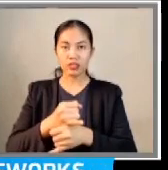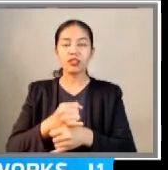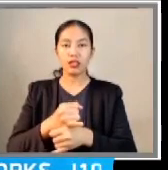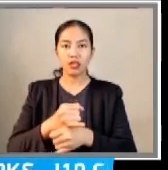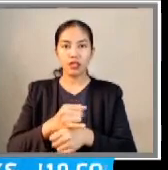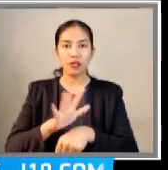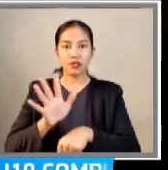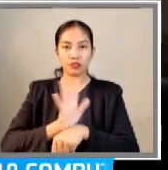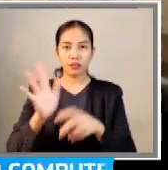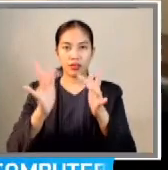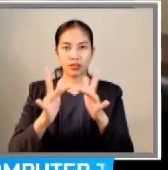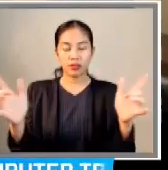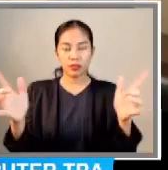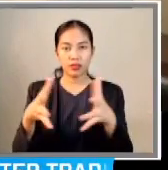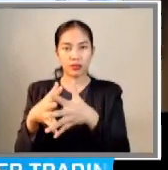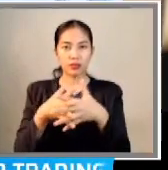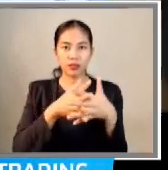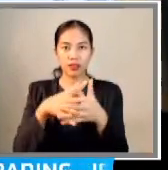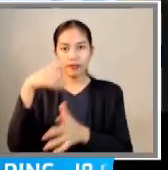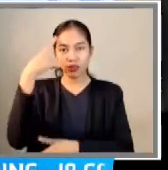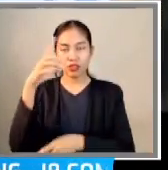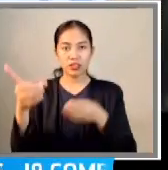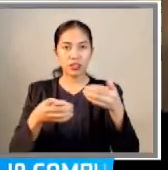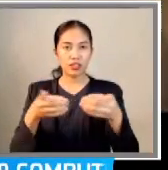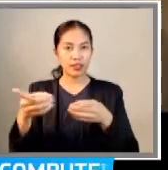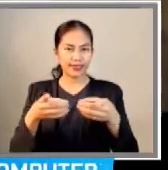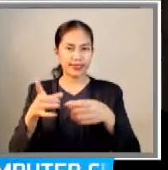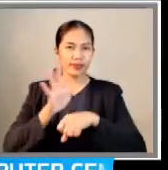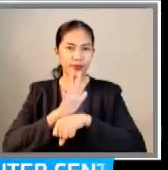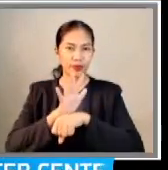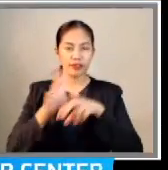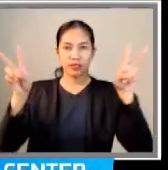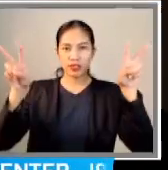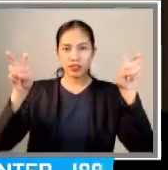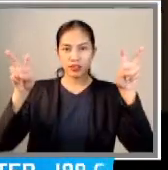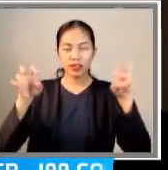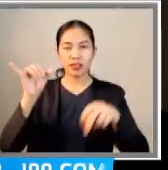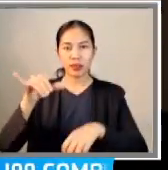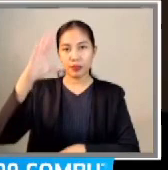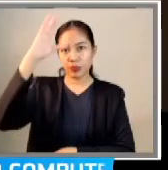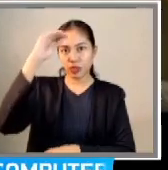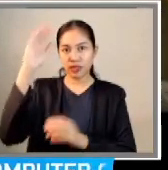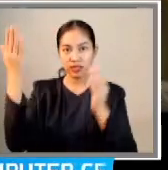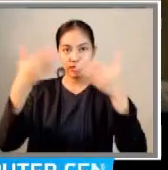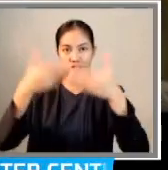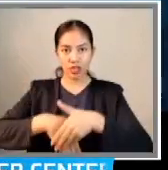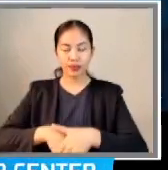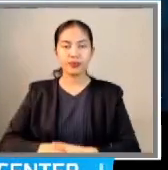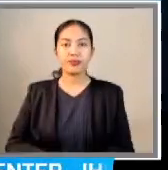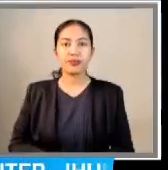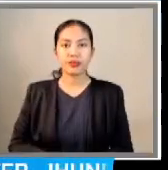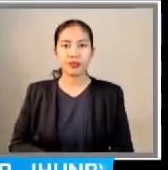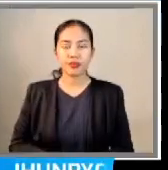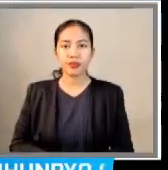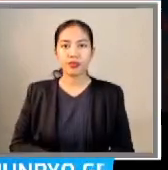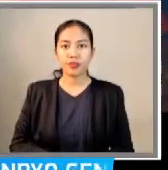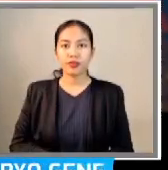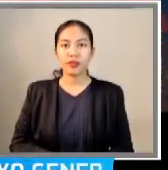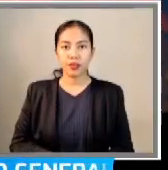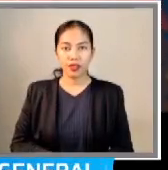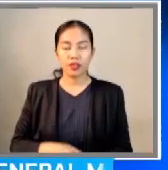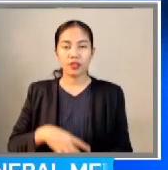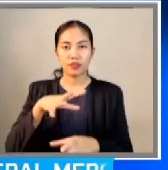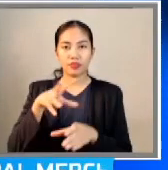sa kanyang pagdirect sa award-winning film na That Boy in the Dark kung saan bida ang Kapuso actor na si Joaquin